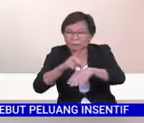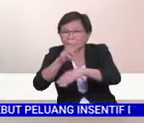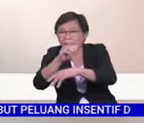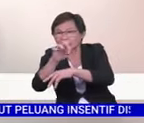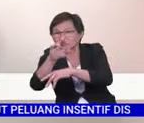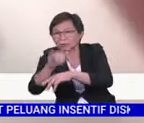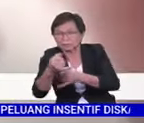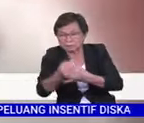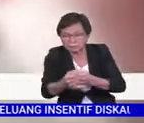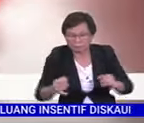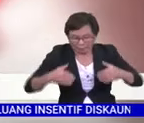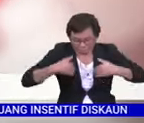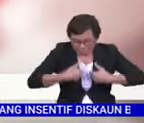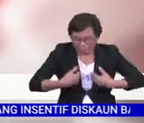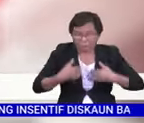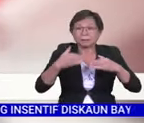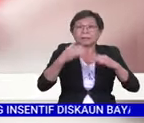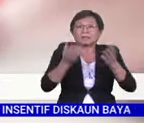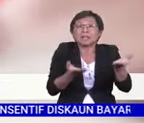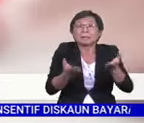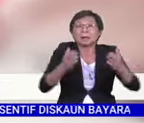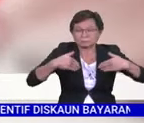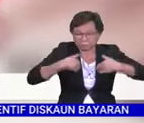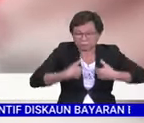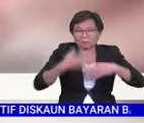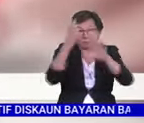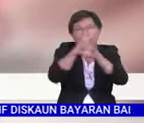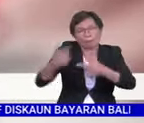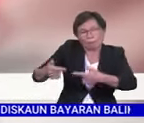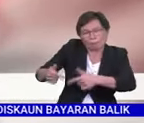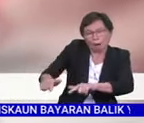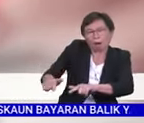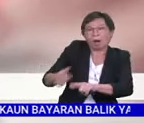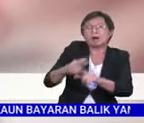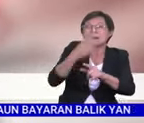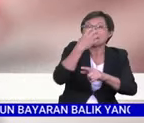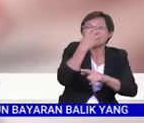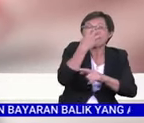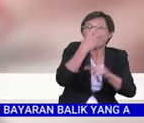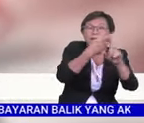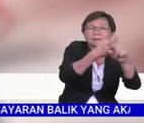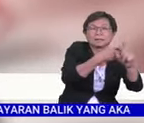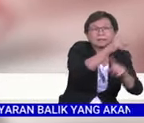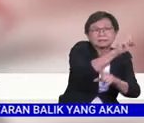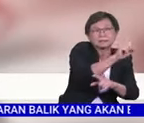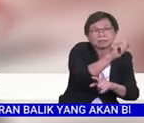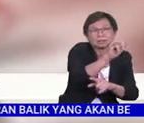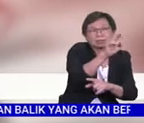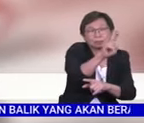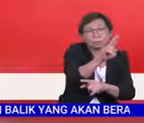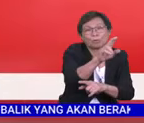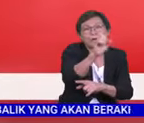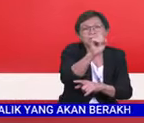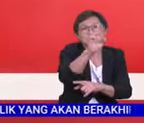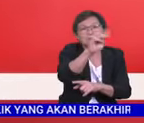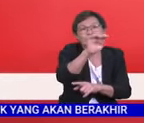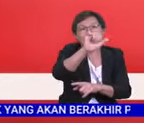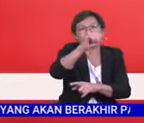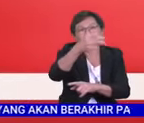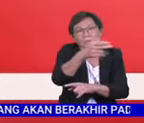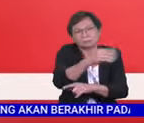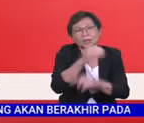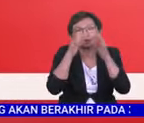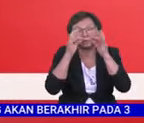jabatan perkhidmatan battery nasarawa cvbs membenarkan pergerakan daging Kincir dari 1000 samarahan dan kucing untuk